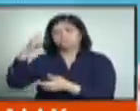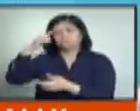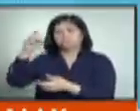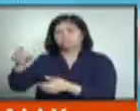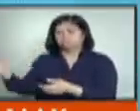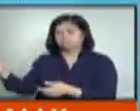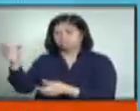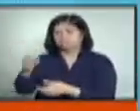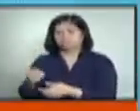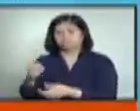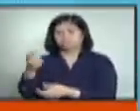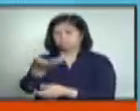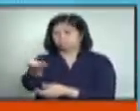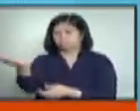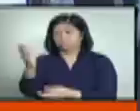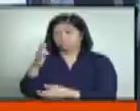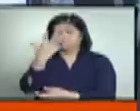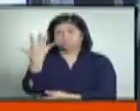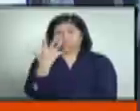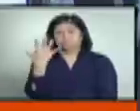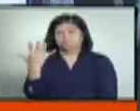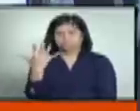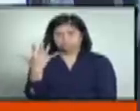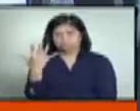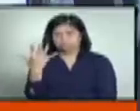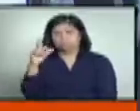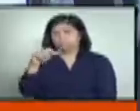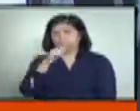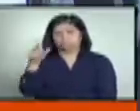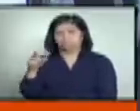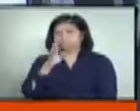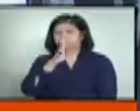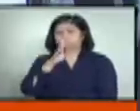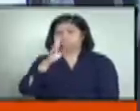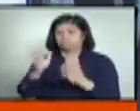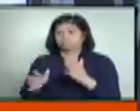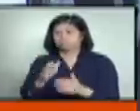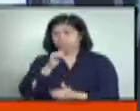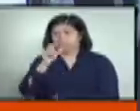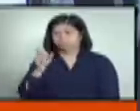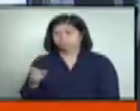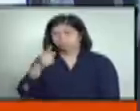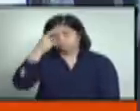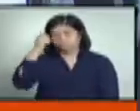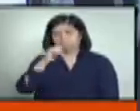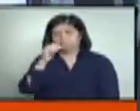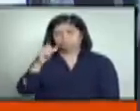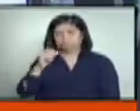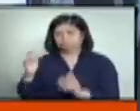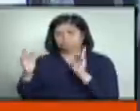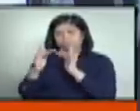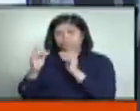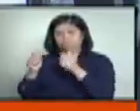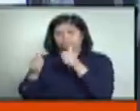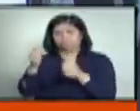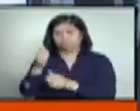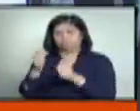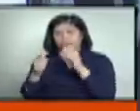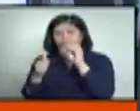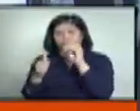po upo dito, silang lima. Dapat hindi nga ikaw ang spokesperson, sir. Kasi hindi kami nakikipag-deal sa mga